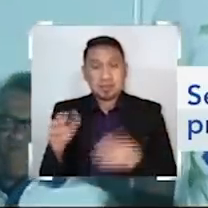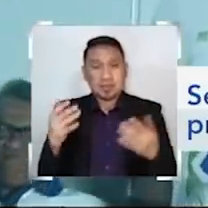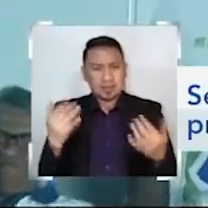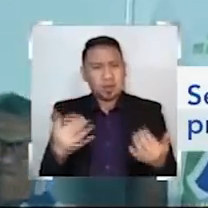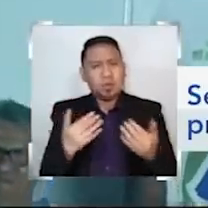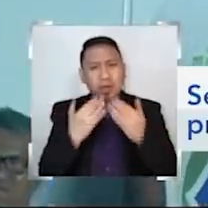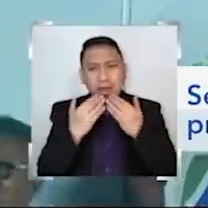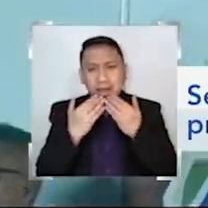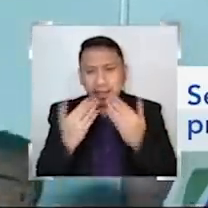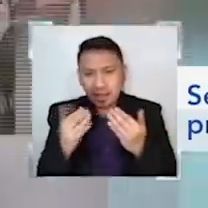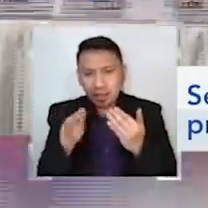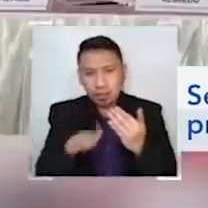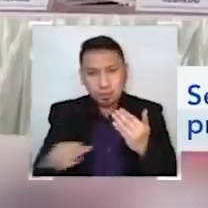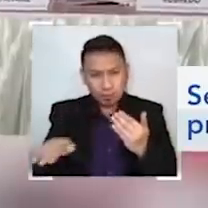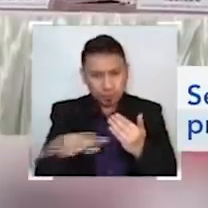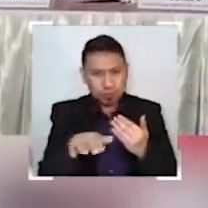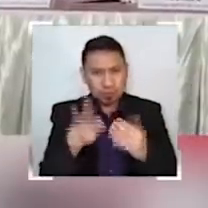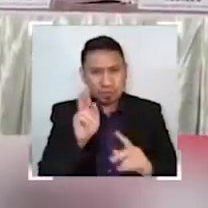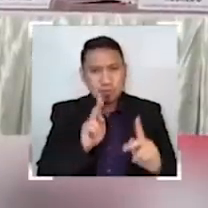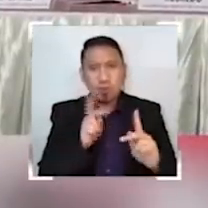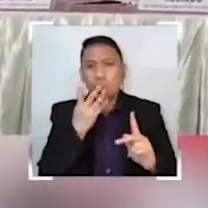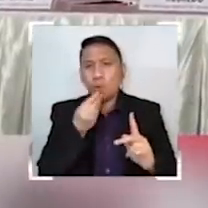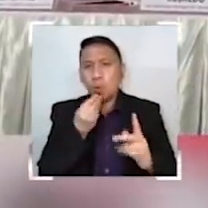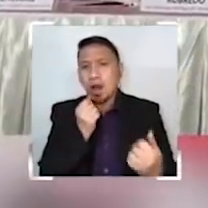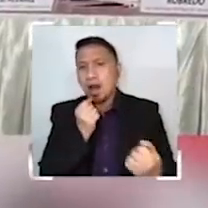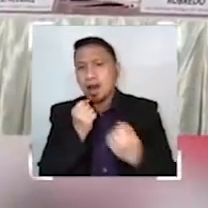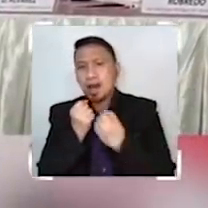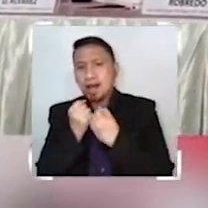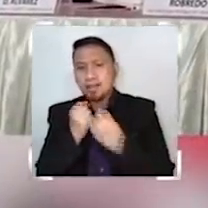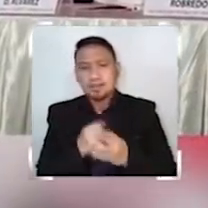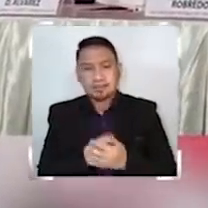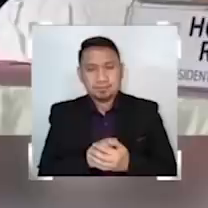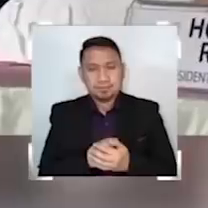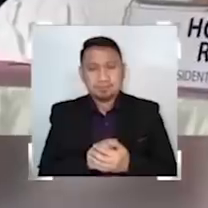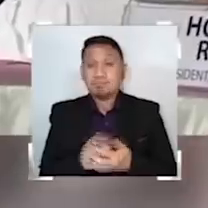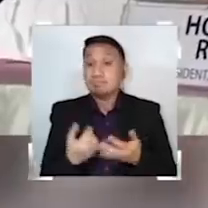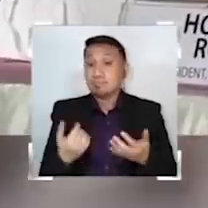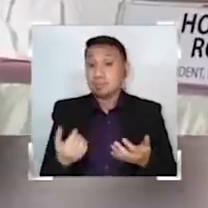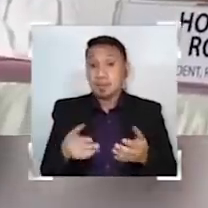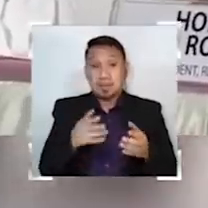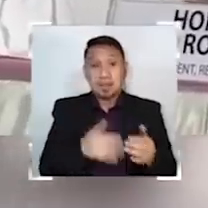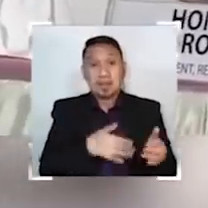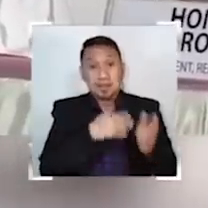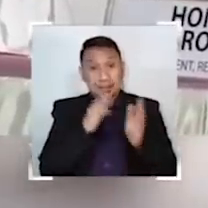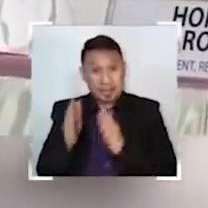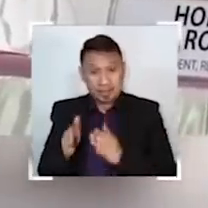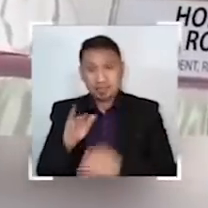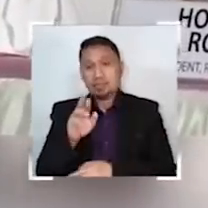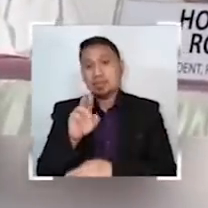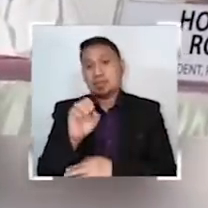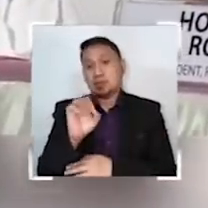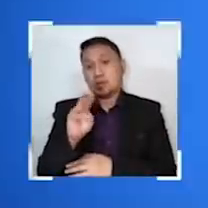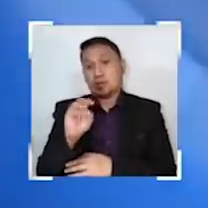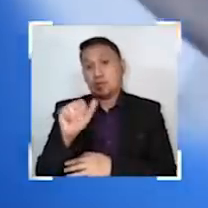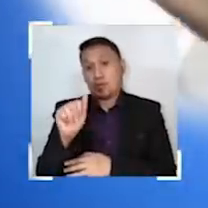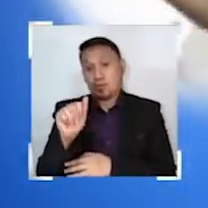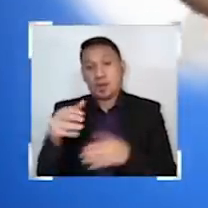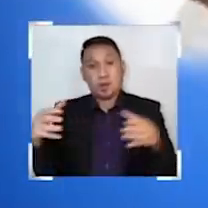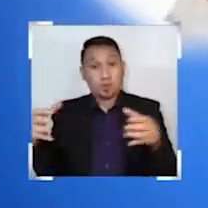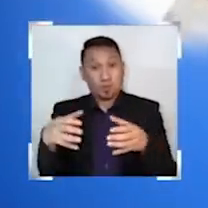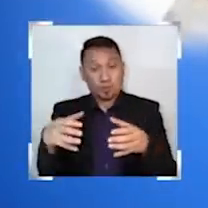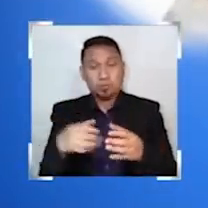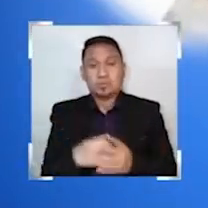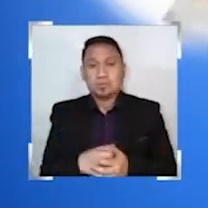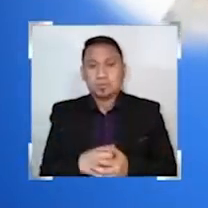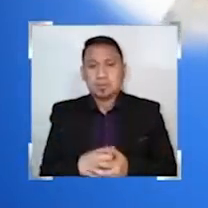sa Team Lenny Kiko. Sa pag-endorso naman ng Partido Reforma sa Tambalang Robredo at Senate President Tito Soto, sinabi